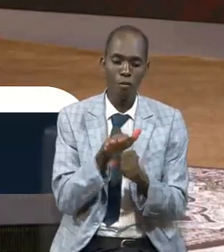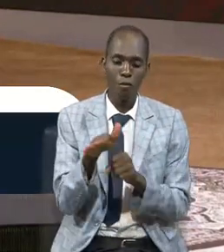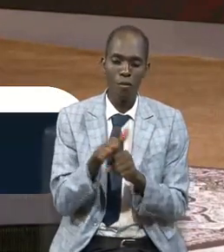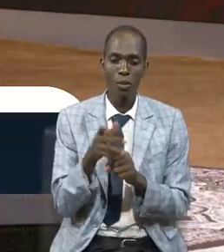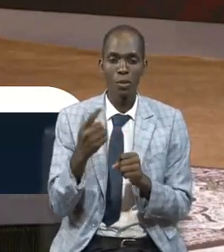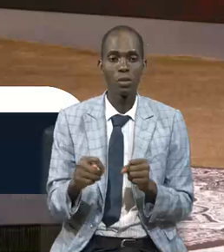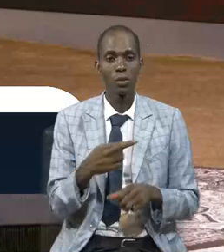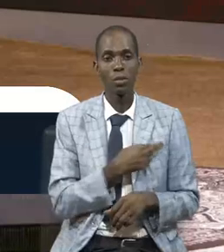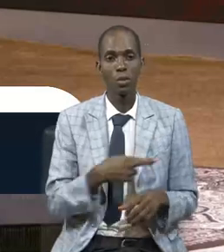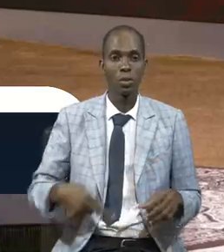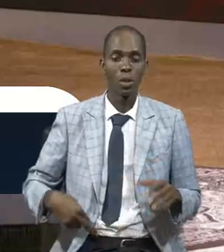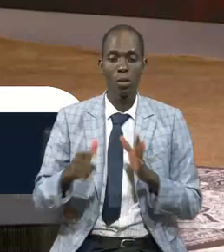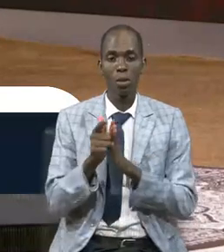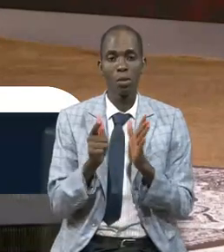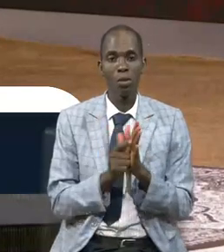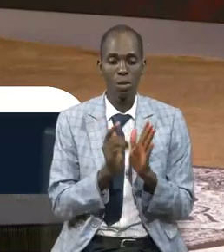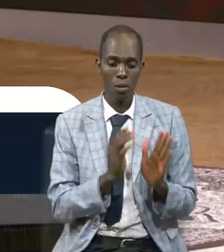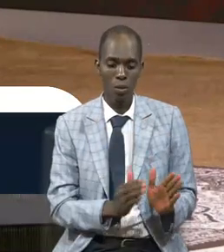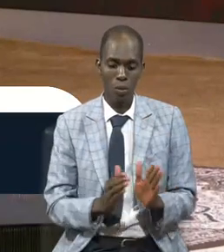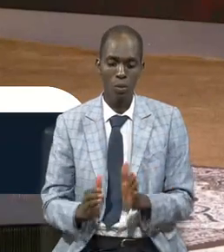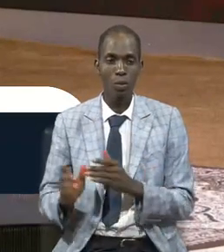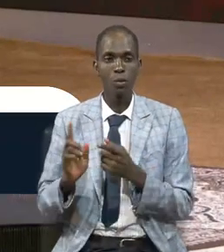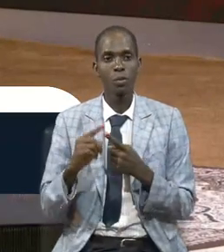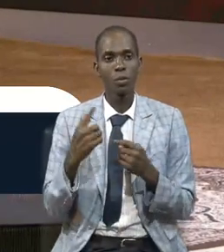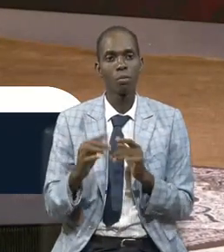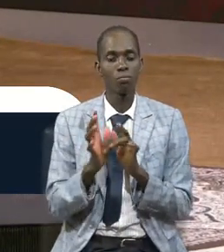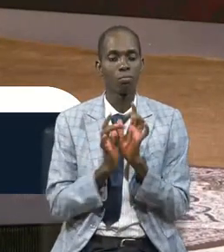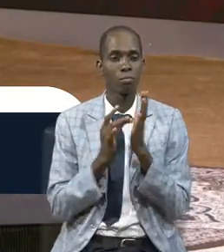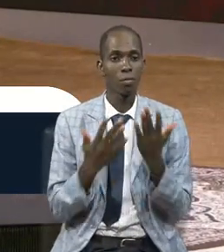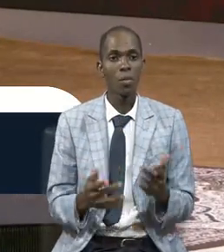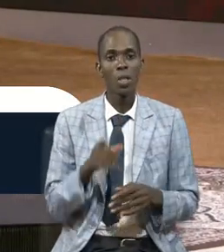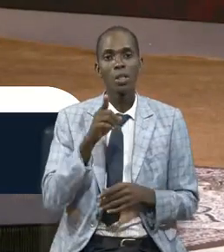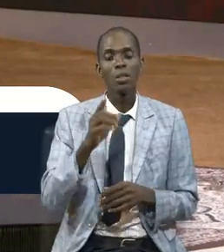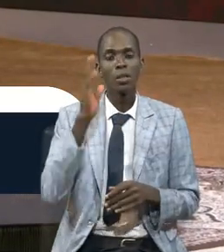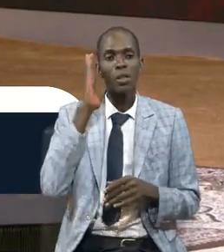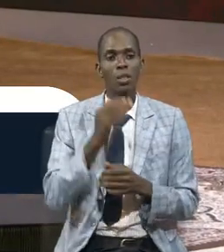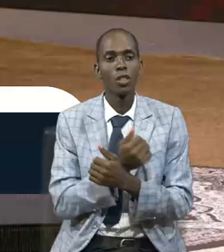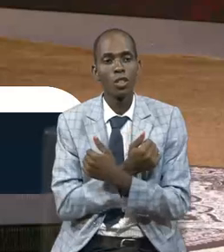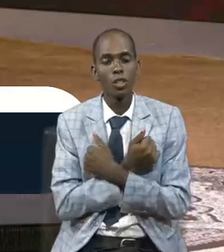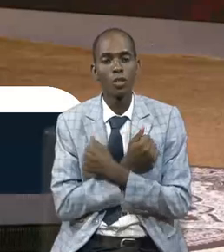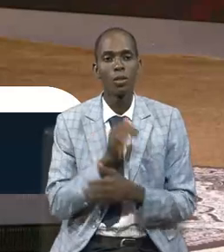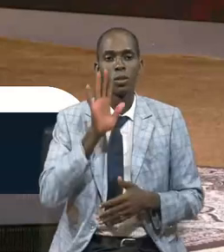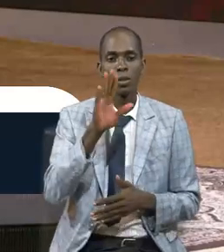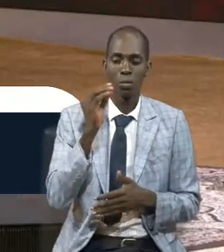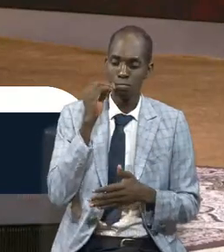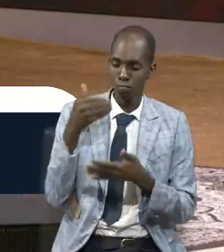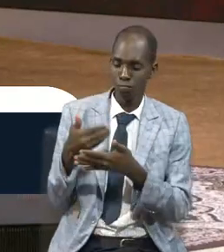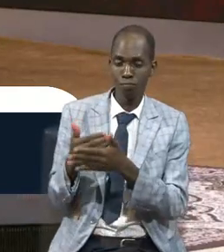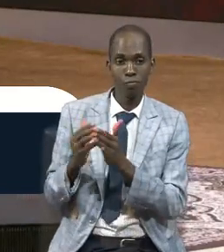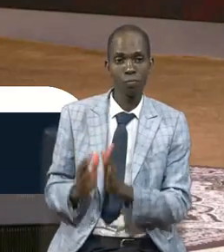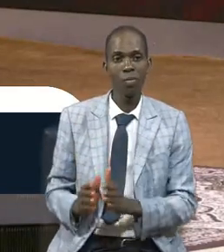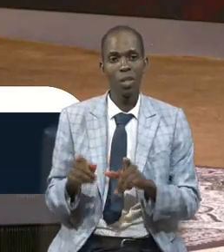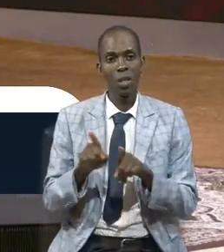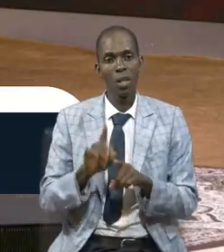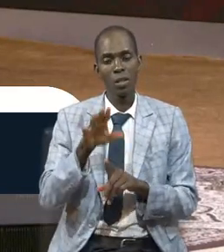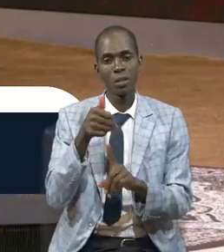si vous accomplissez la loi royale selon l'Écriture, tu aimeras ton prochain